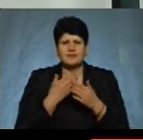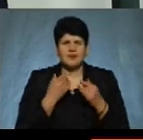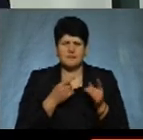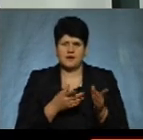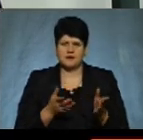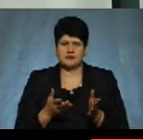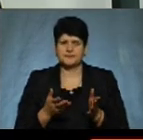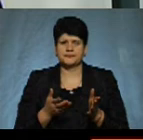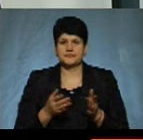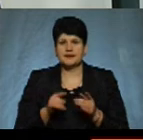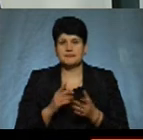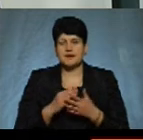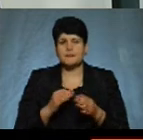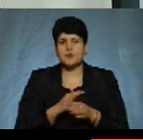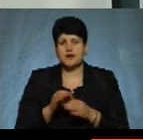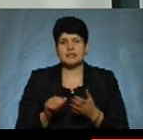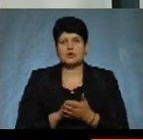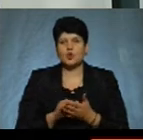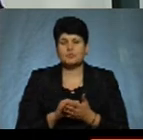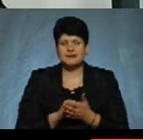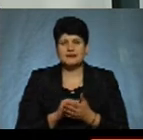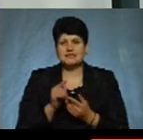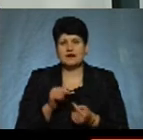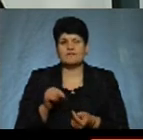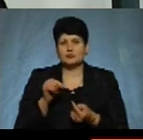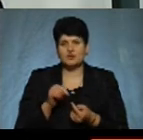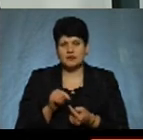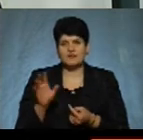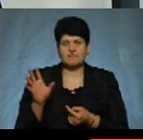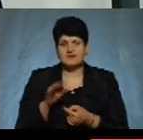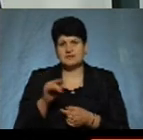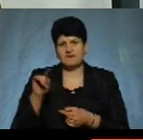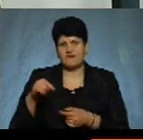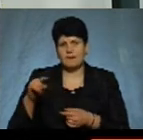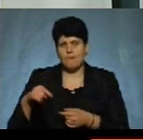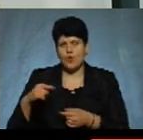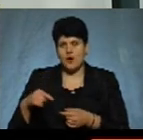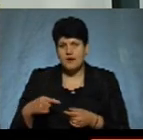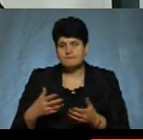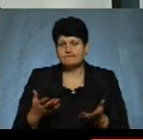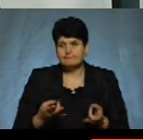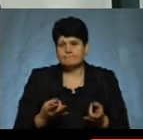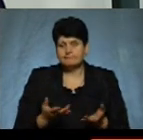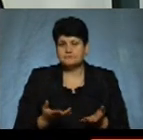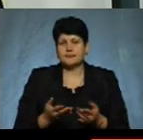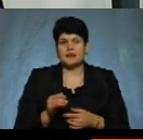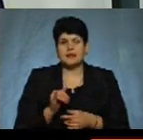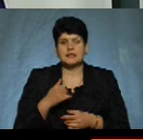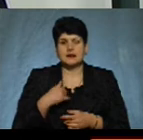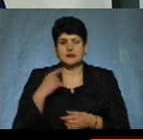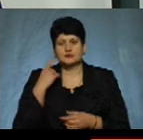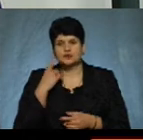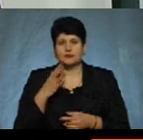є проєктна документація, яка відповідає, скажімо так, всім вимогам. І я думаю, що